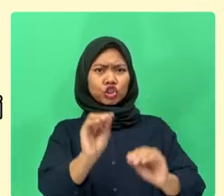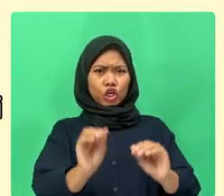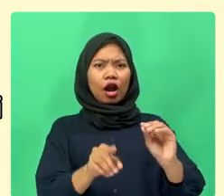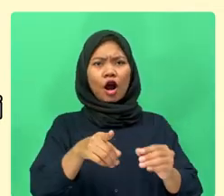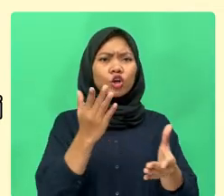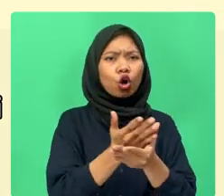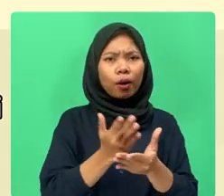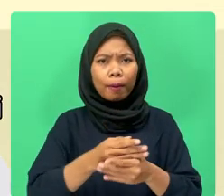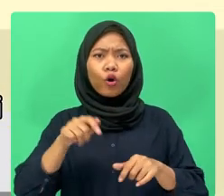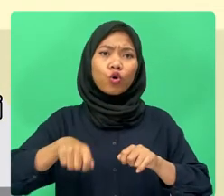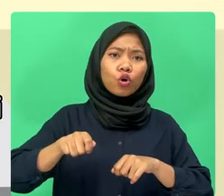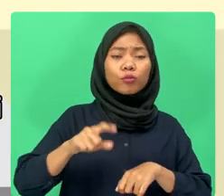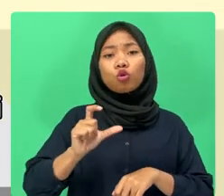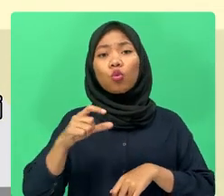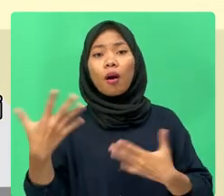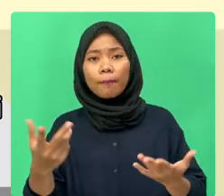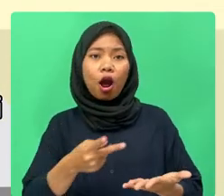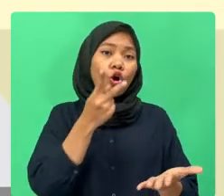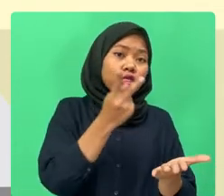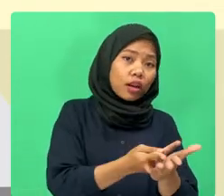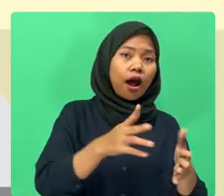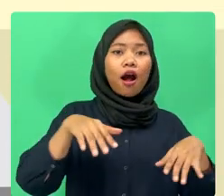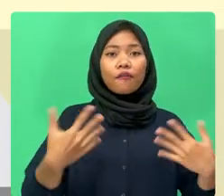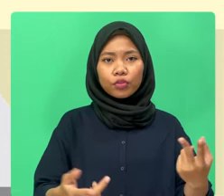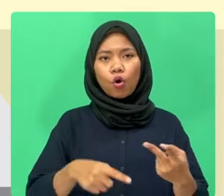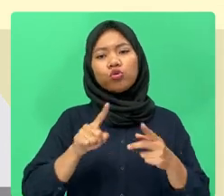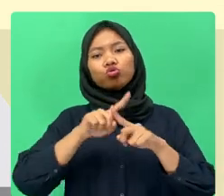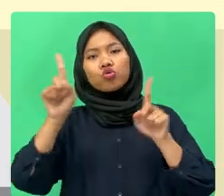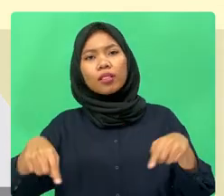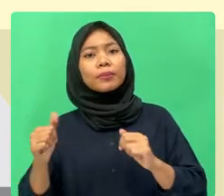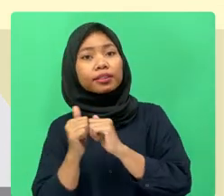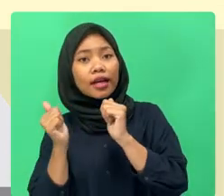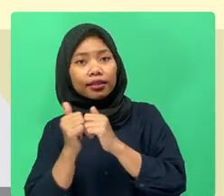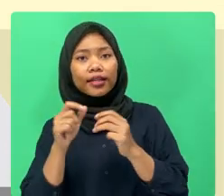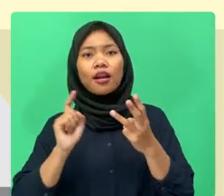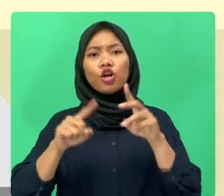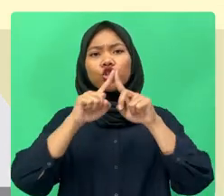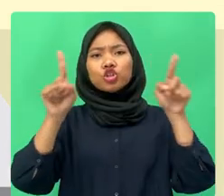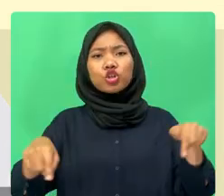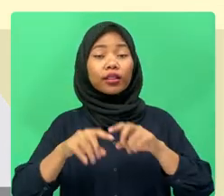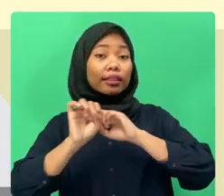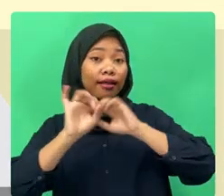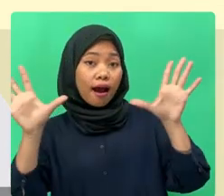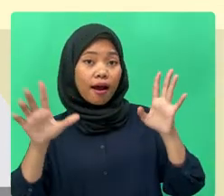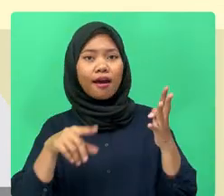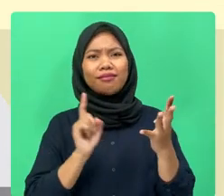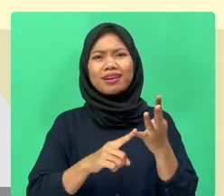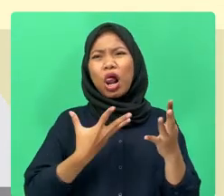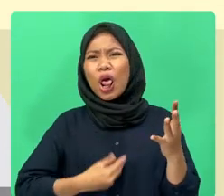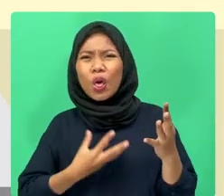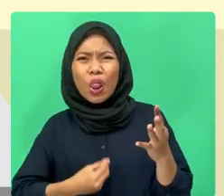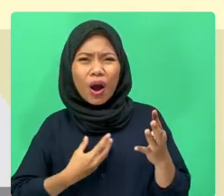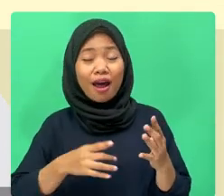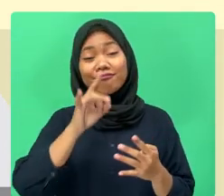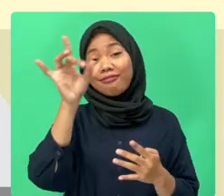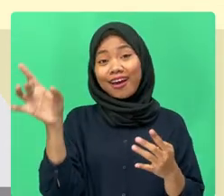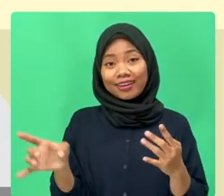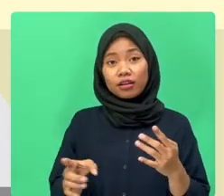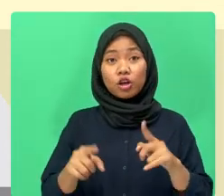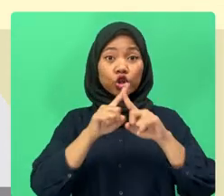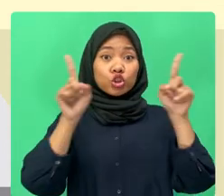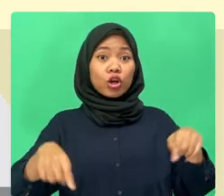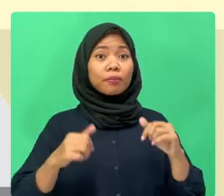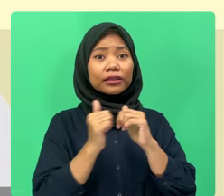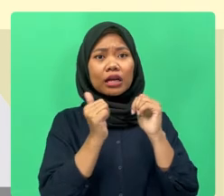dokumen-dokumen hukum seperti kontrak atau surat perjanjian, surat keterangan, aduan, dan lain-lain. Selain surat perjanjian yang digunakan